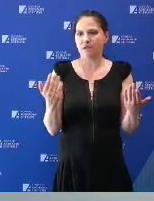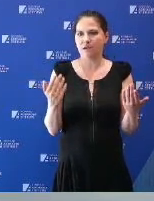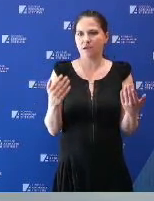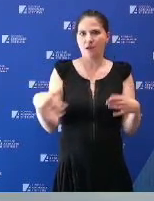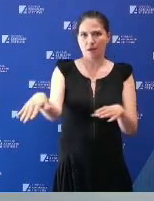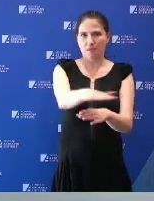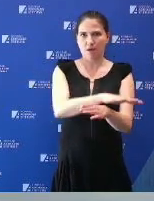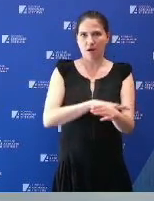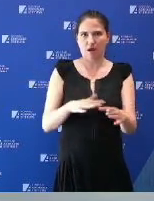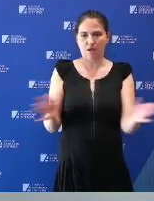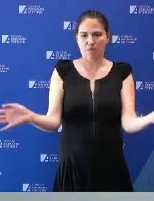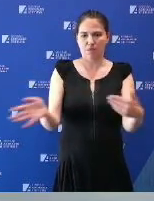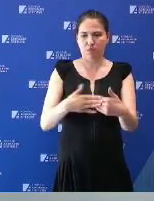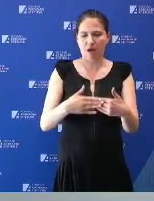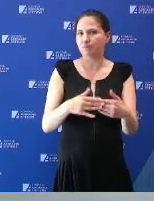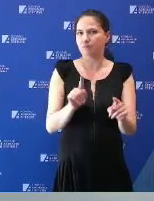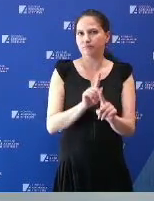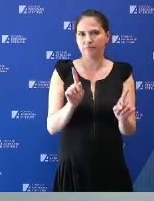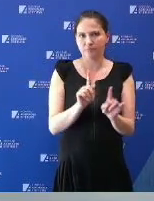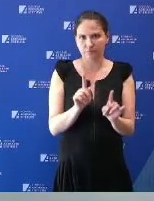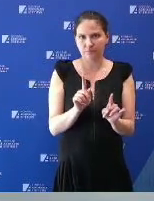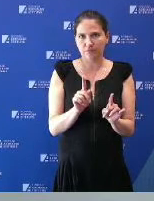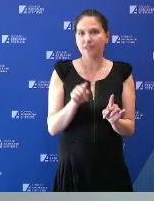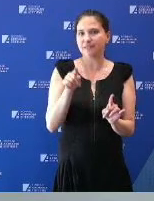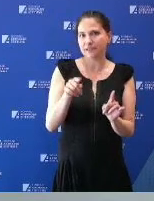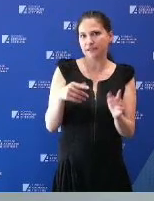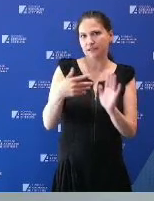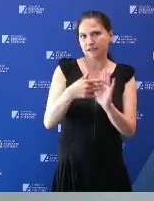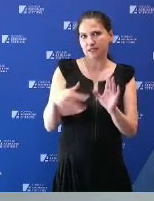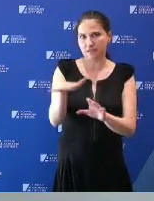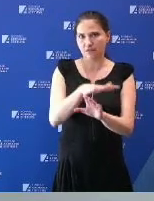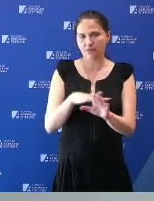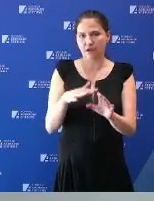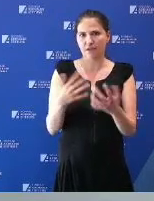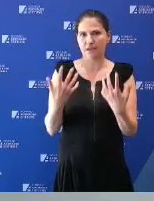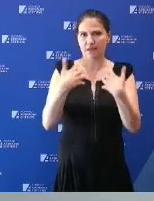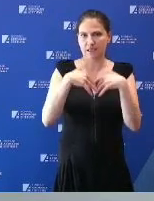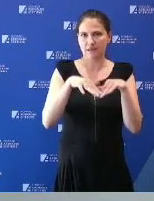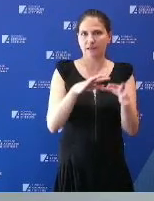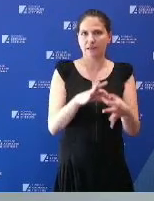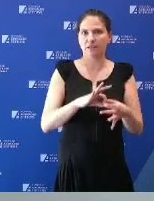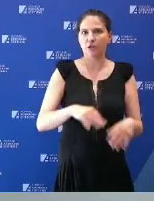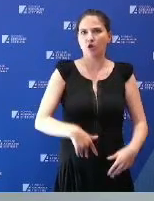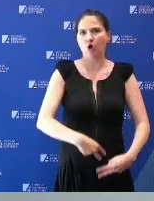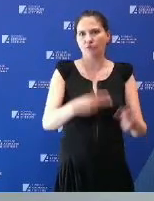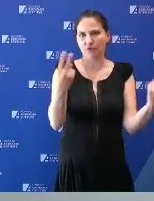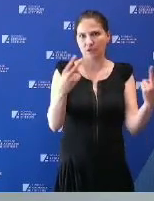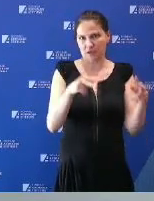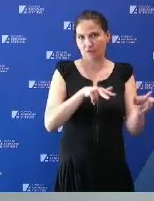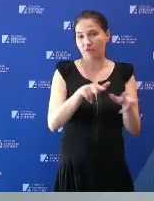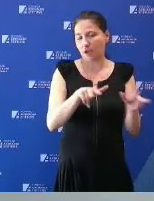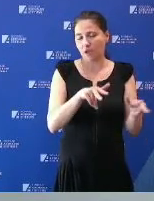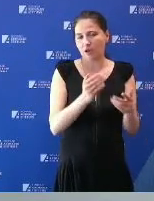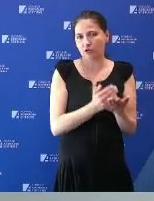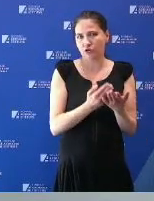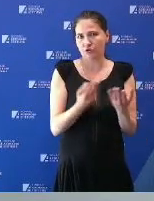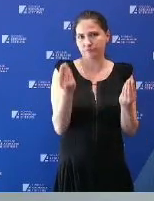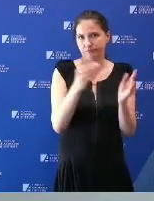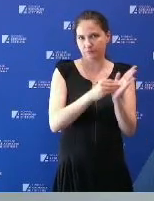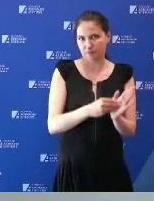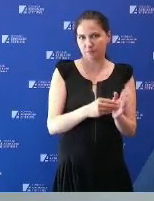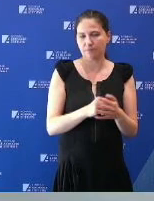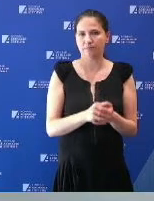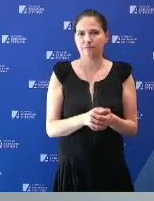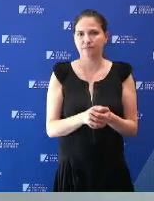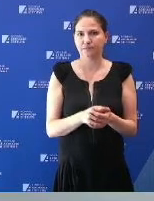abgesperrte Strecke, sondern dieses Testfeld ist integriert in den öffentlichen Raum, in den öffentlichen Verkehr. Dort sind in